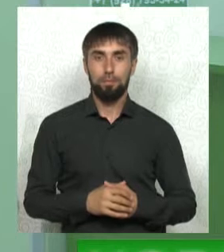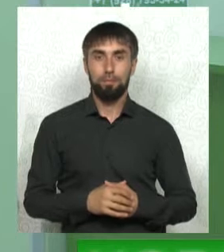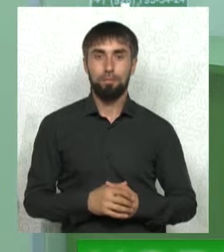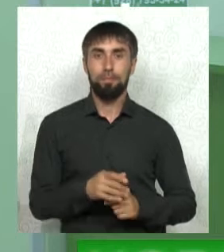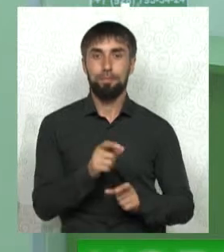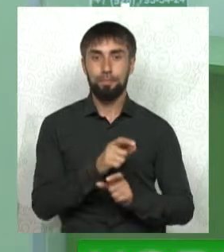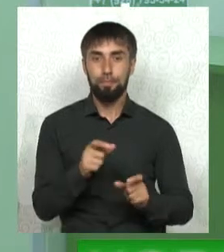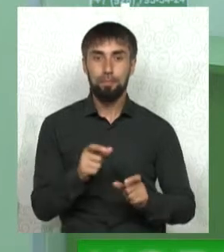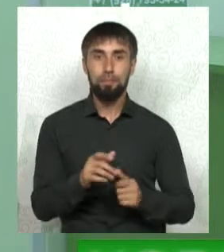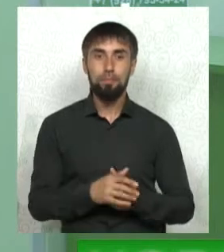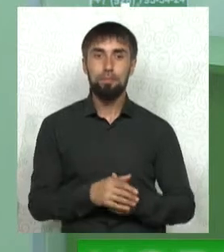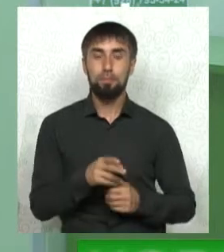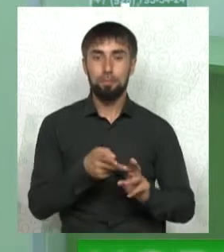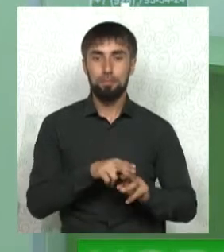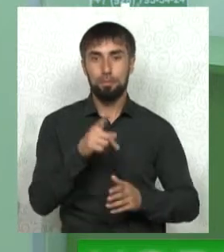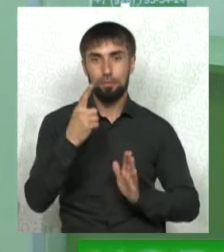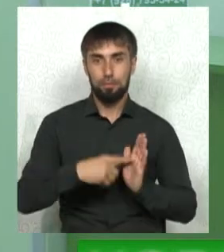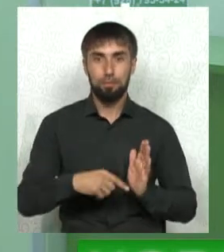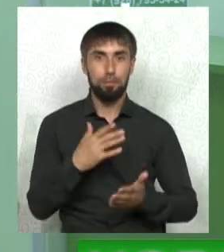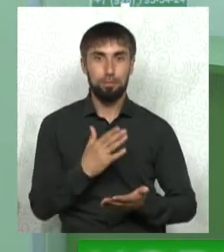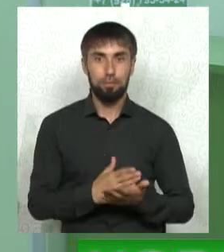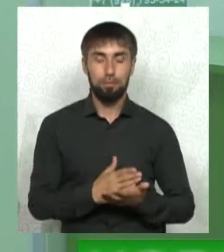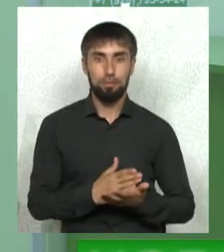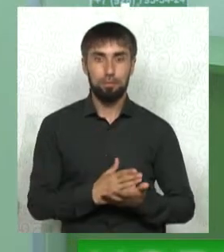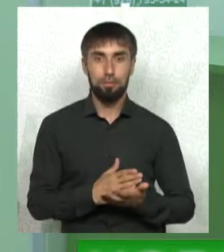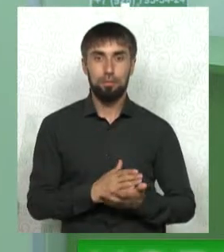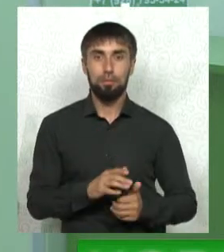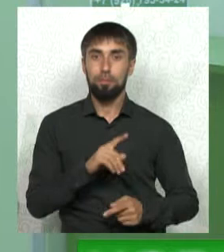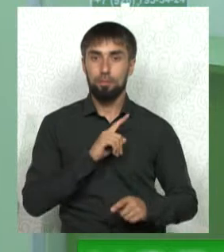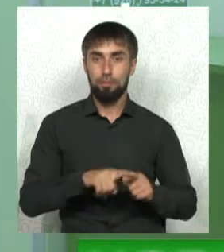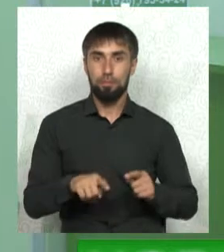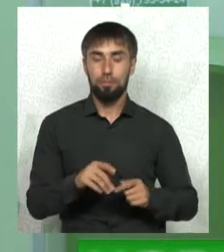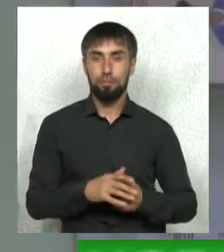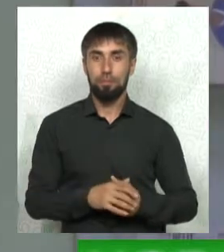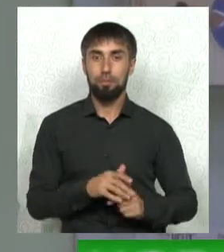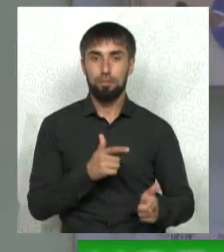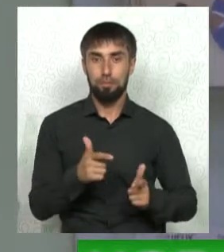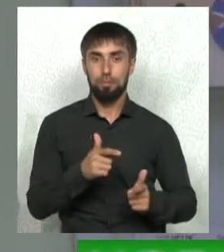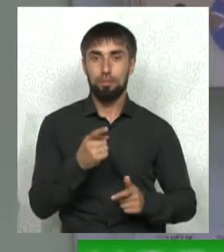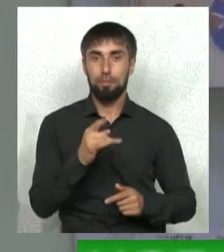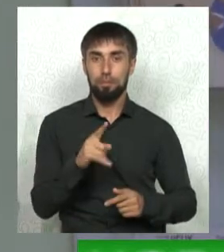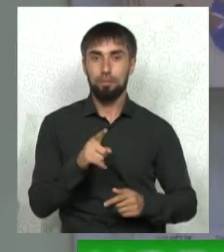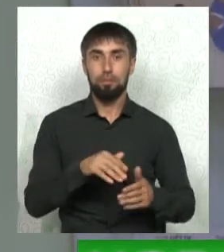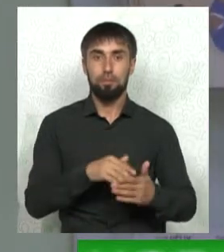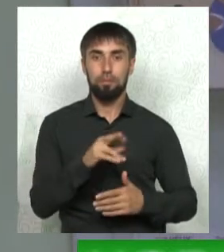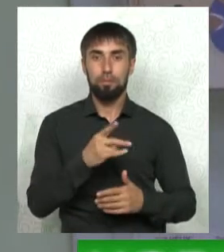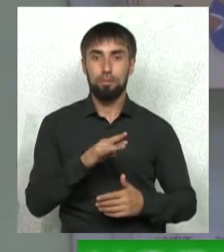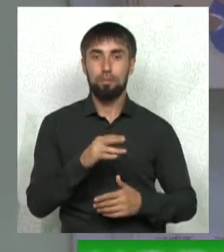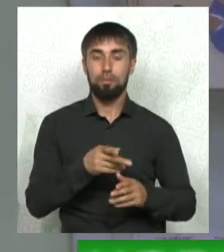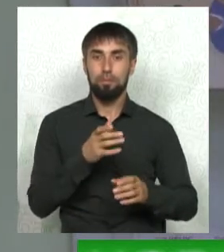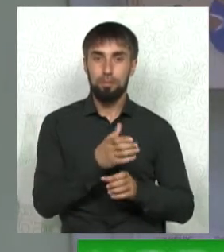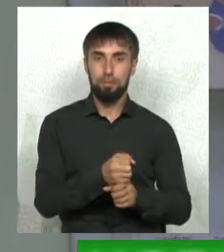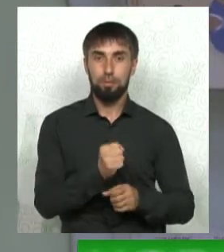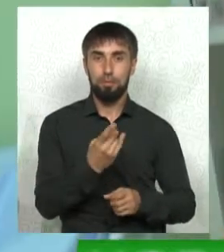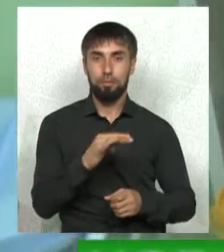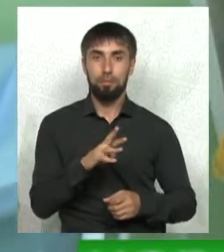люди именно поэтому доверяют. Есть быстрые сроки изготовления. Одно из преимуществ компании – скидки и